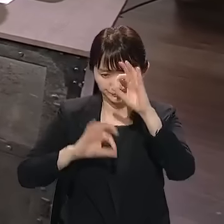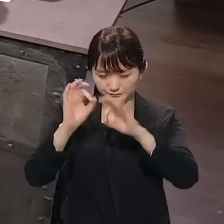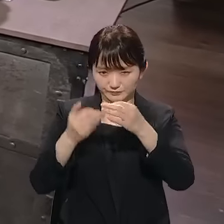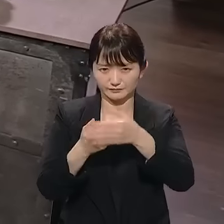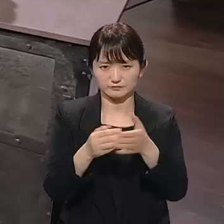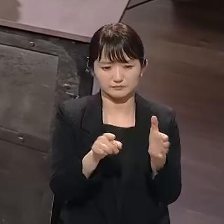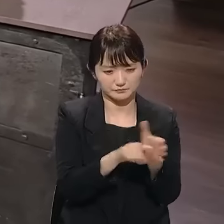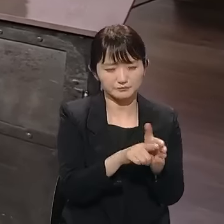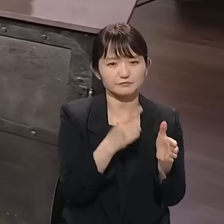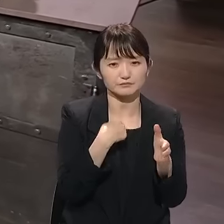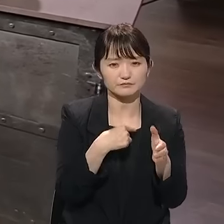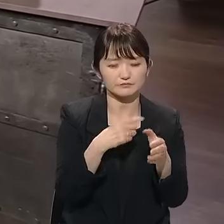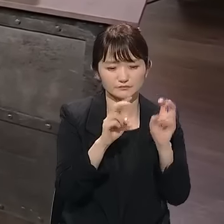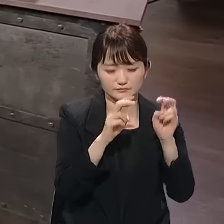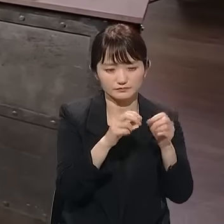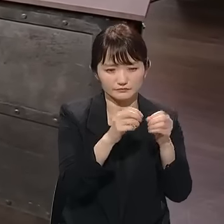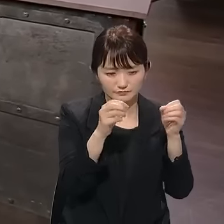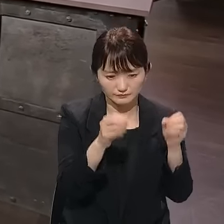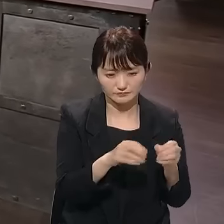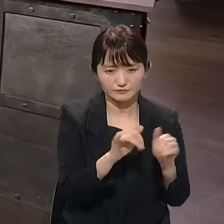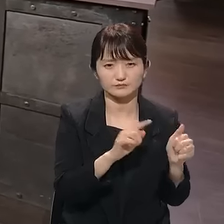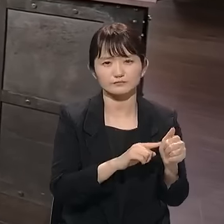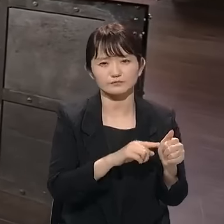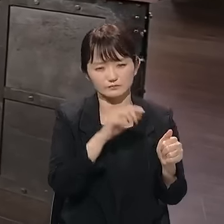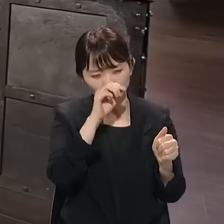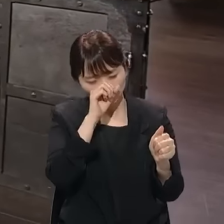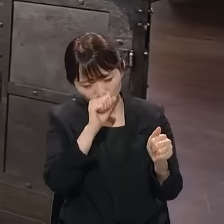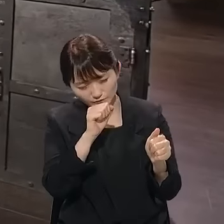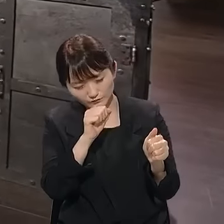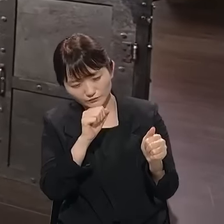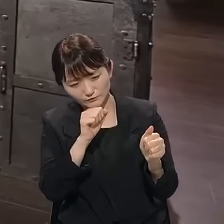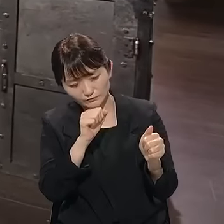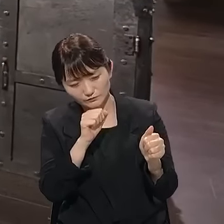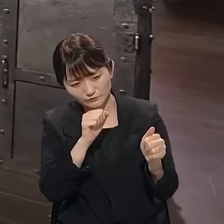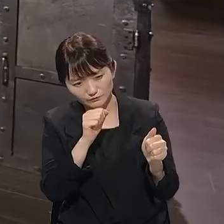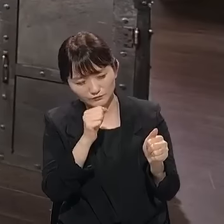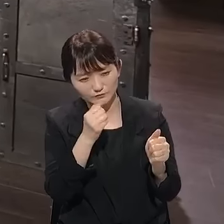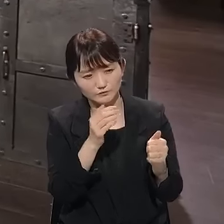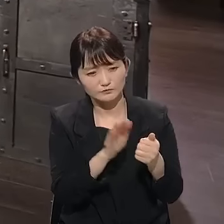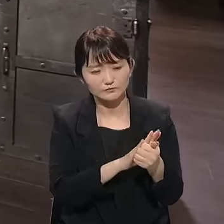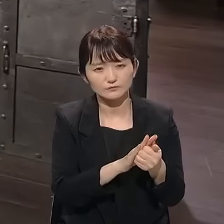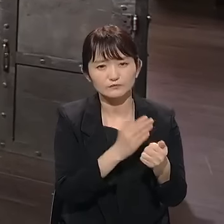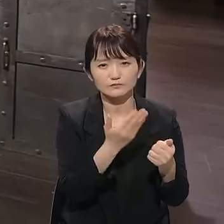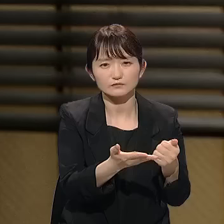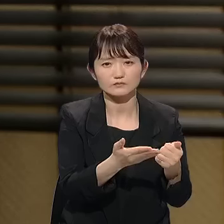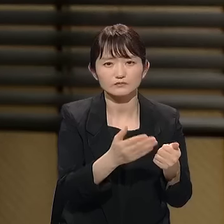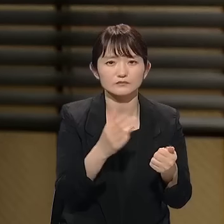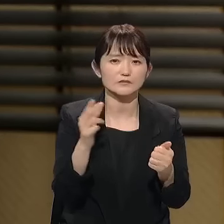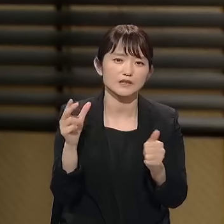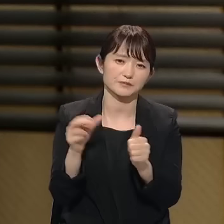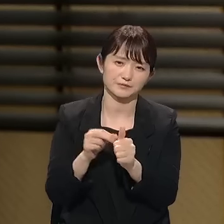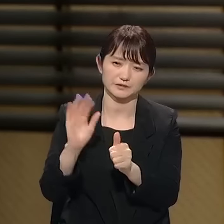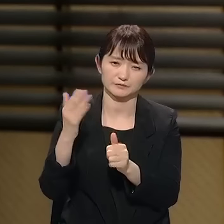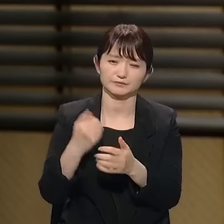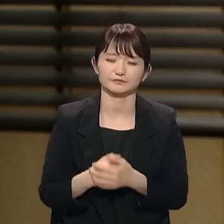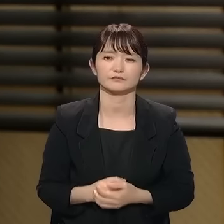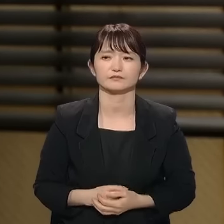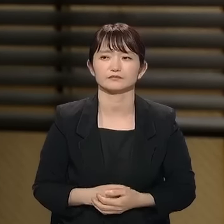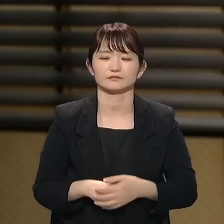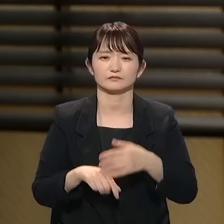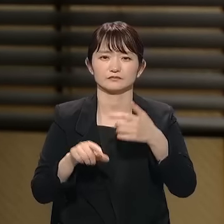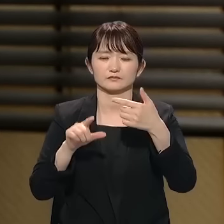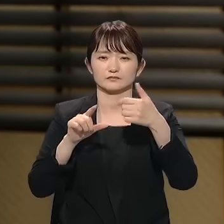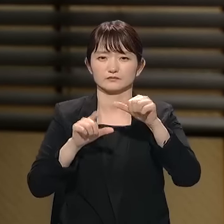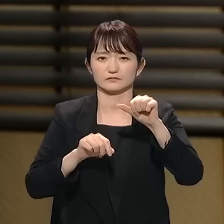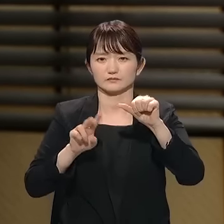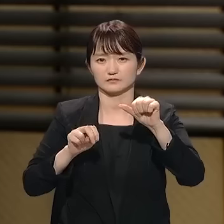믿었던 직장 동료에게 호의를 베풀었는데 아, 이게 배신으로 돌아왔다. 네, 사건은 지난달 24일에 있었습니다.